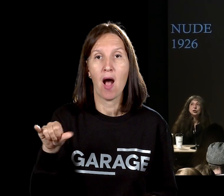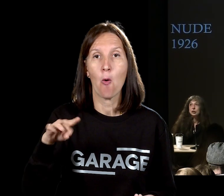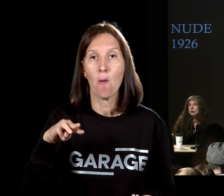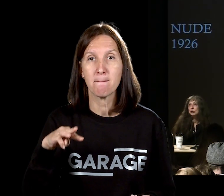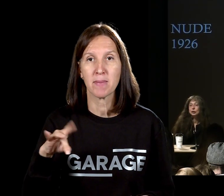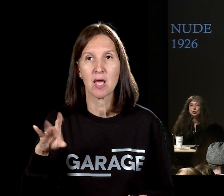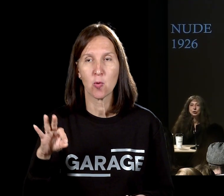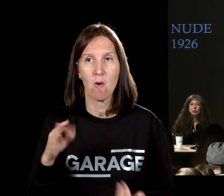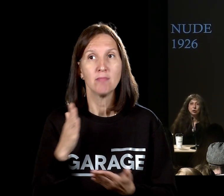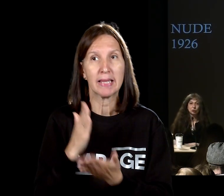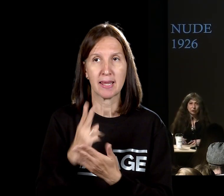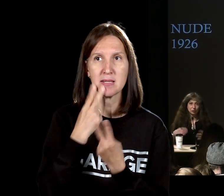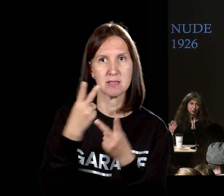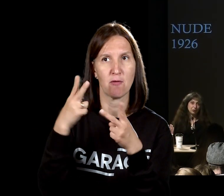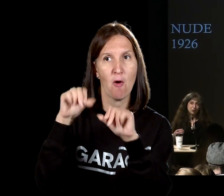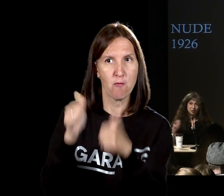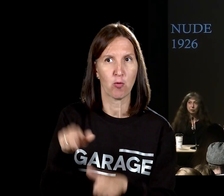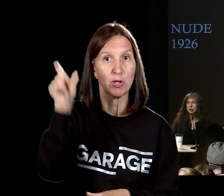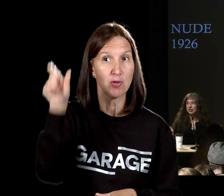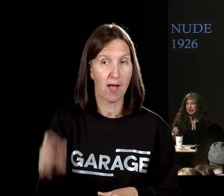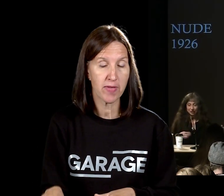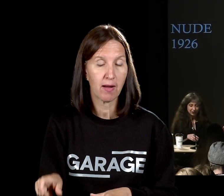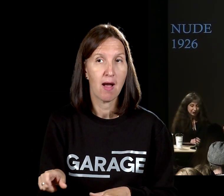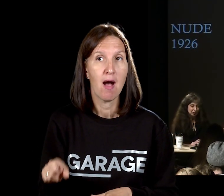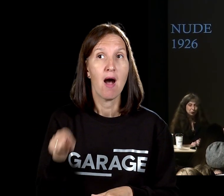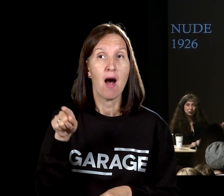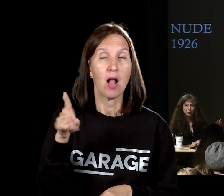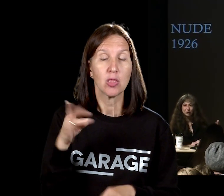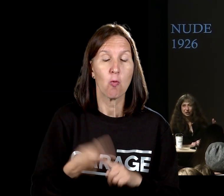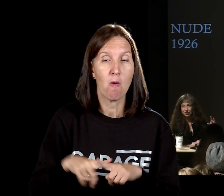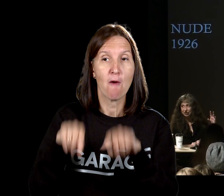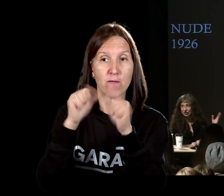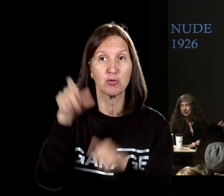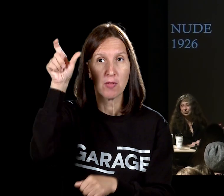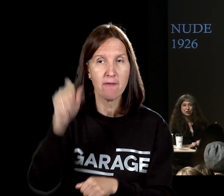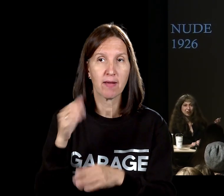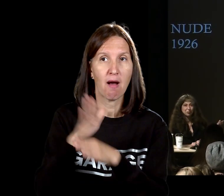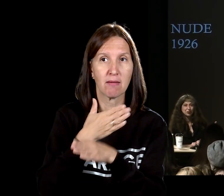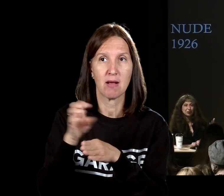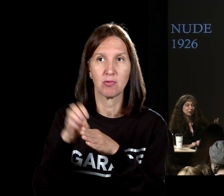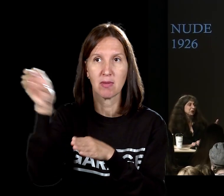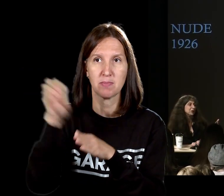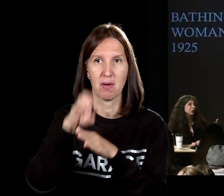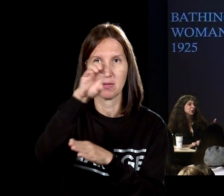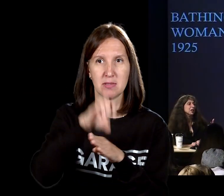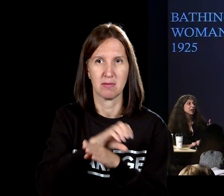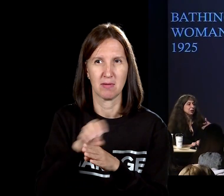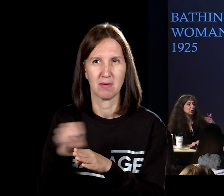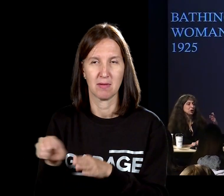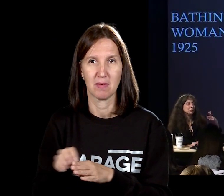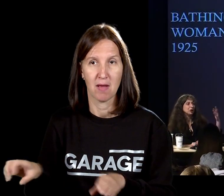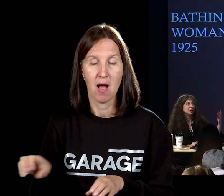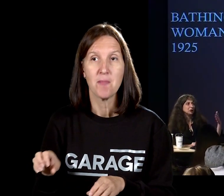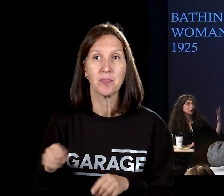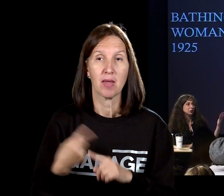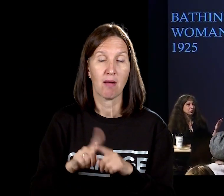это некое человеческое существо, которое разбирается на эти самые удивительные какие-то составные элементы этого механизма,